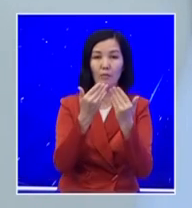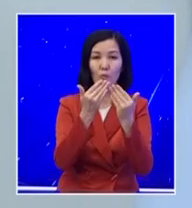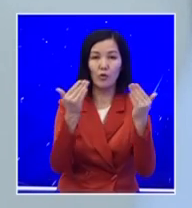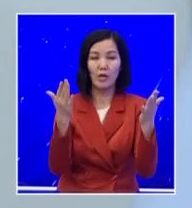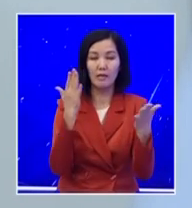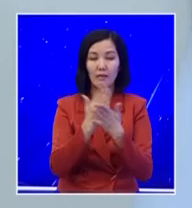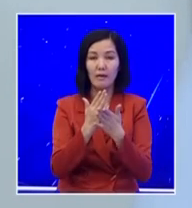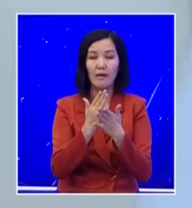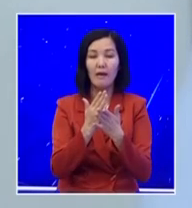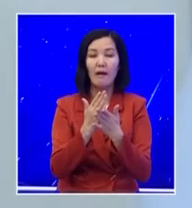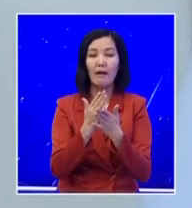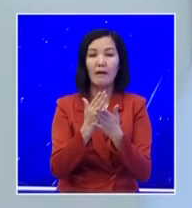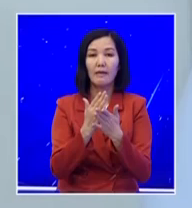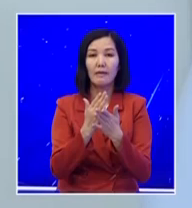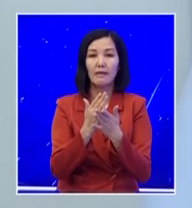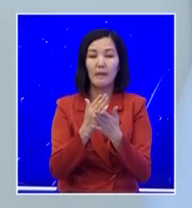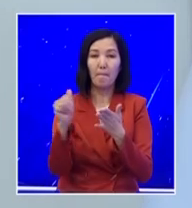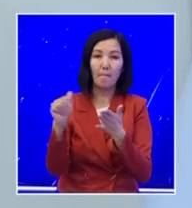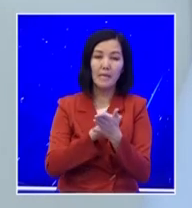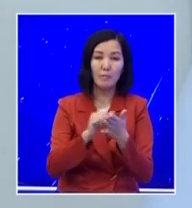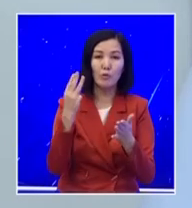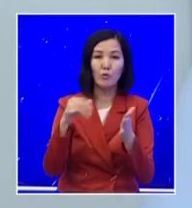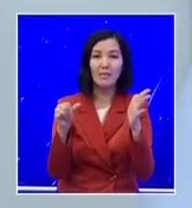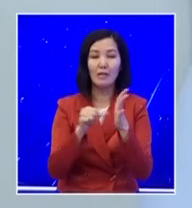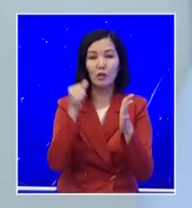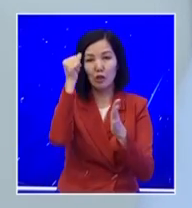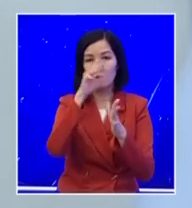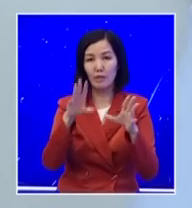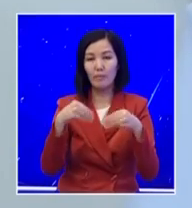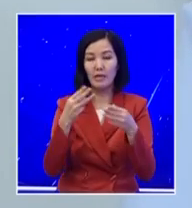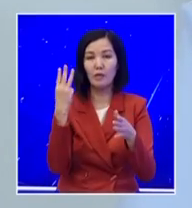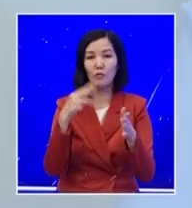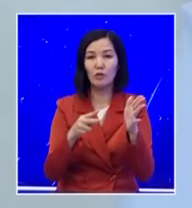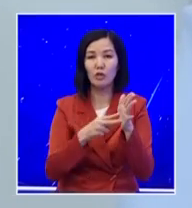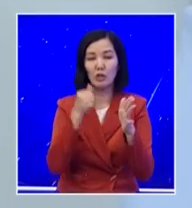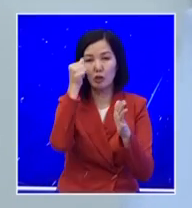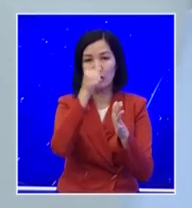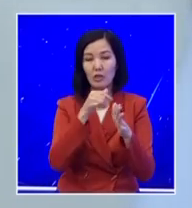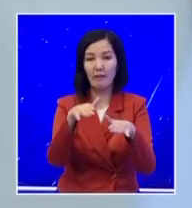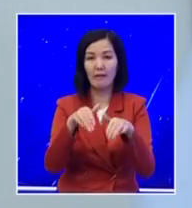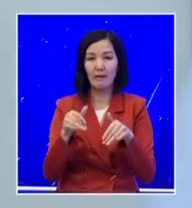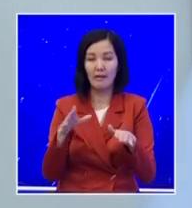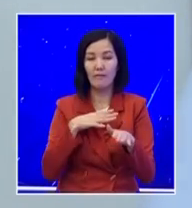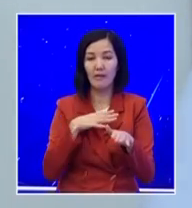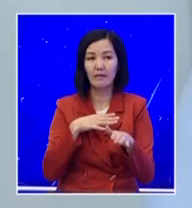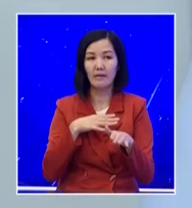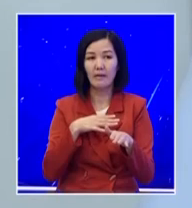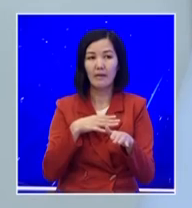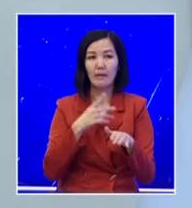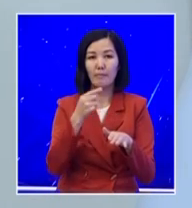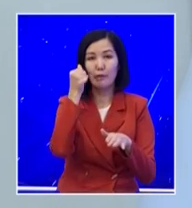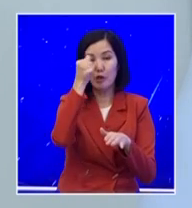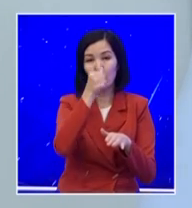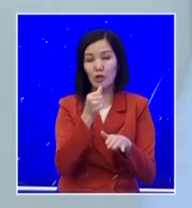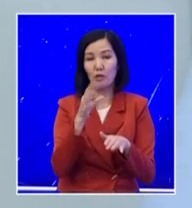Музей жаңағы паспорт 36 жылы берілген, 37 жылы тәркіленіп алды. Сонда бірақ жыл